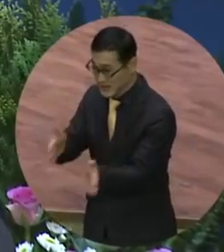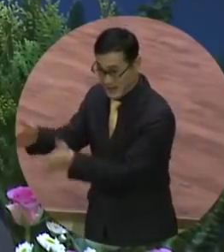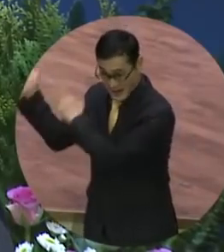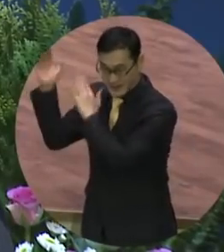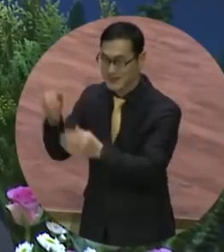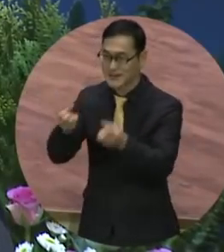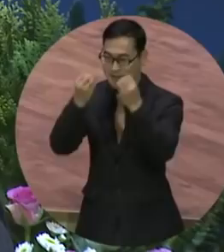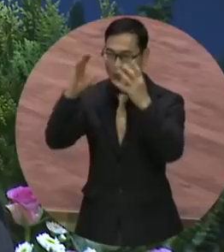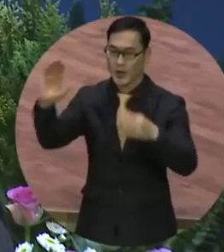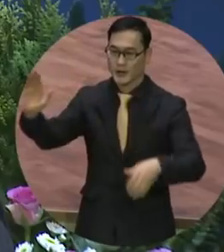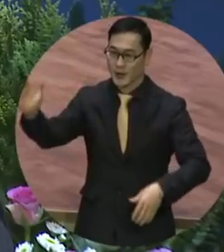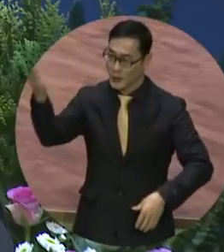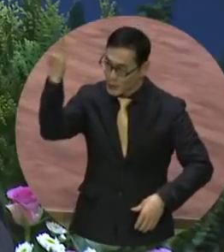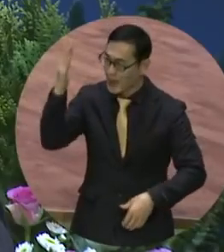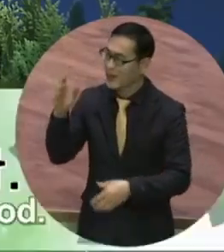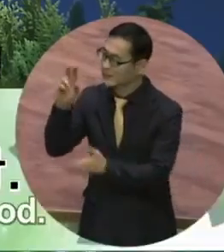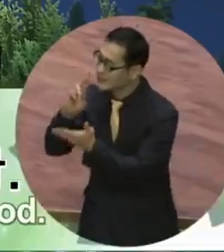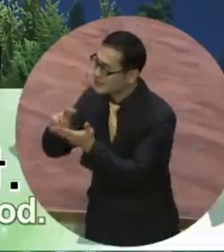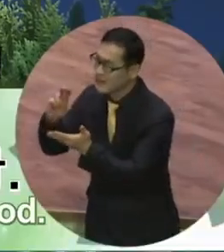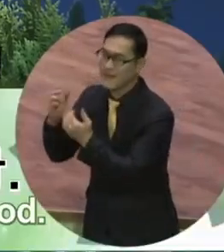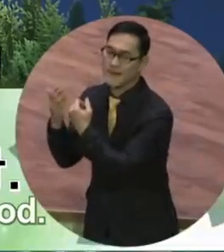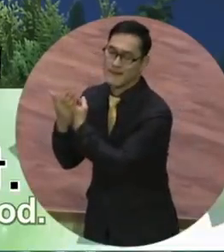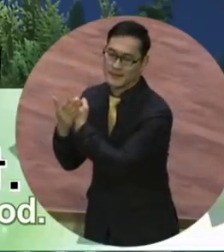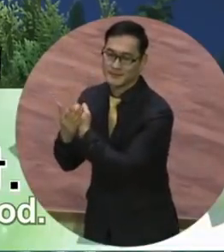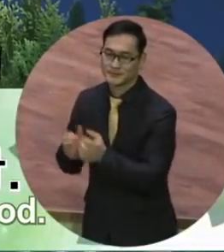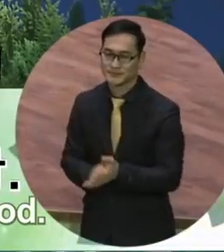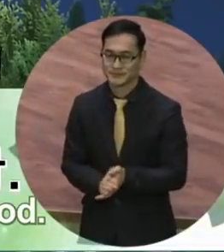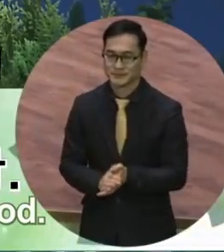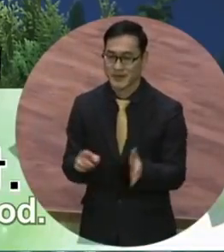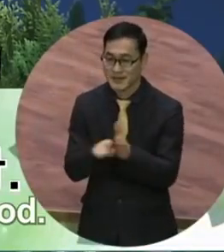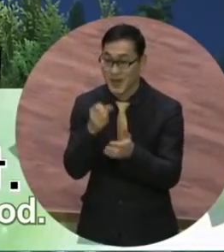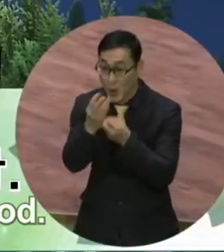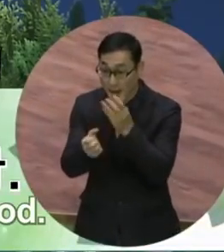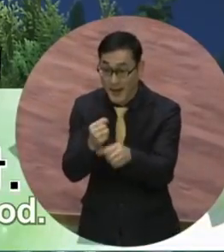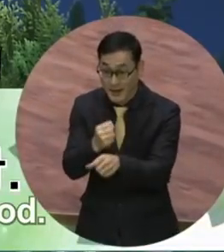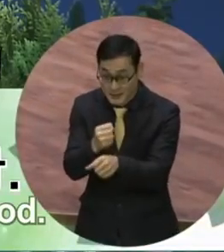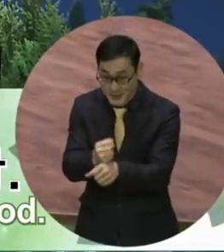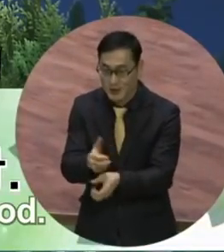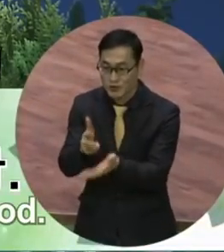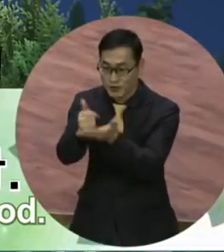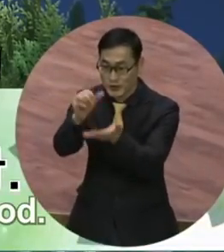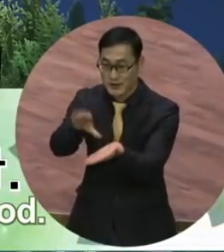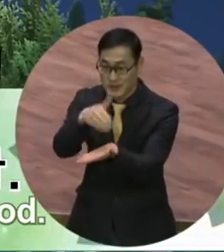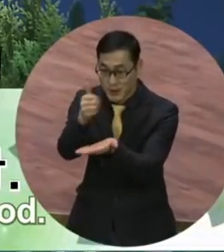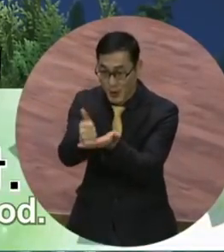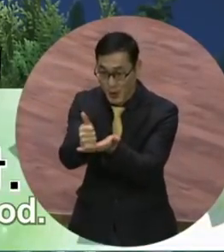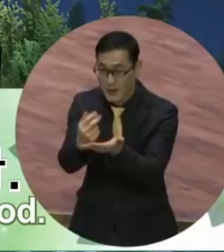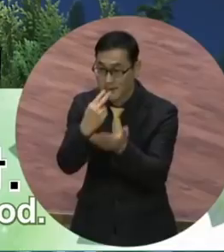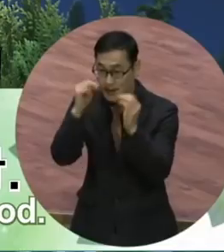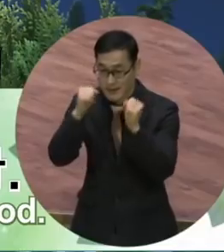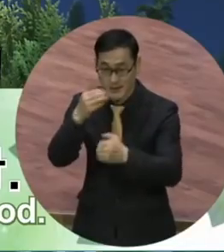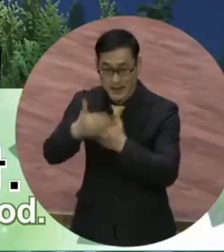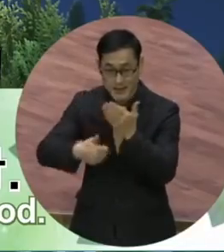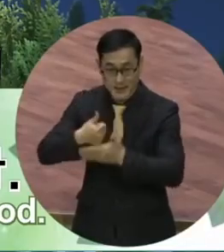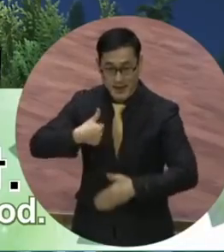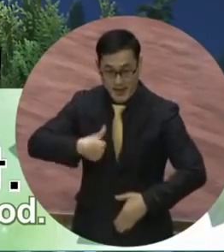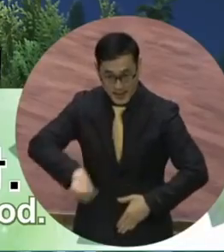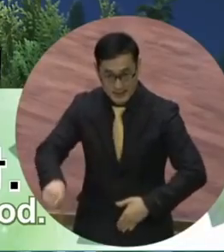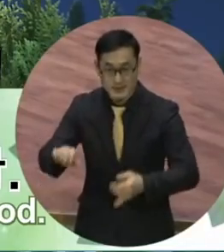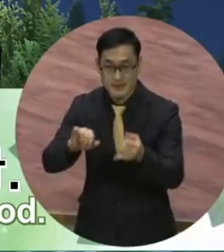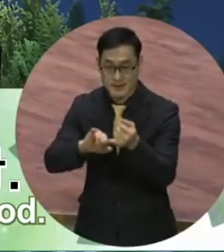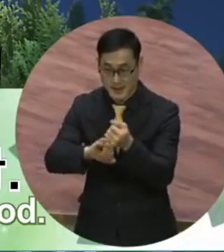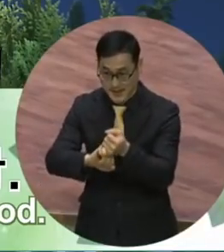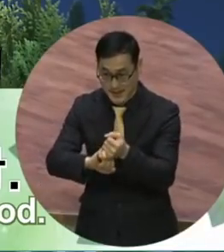은혜로운 찬양이었습니다. 신앙 고백합니다. 주는 그리스도시오 살아계신 하나님의 아들이십니다.